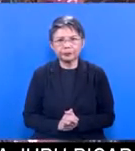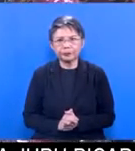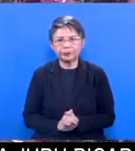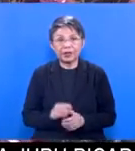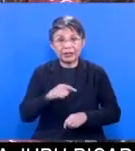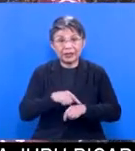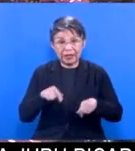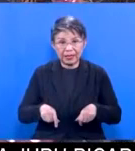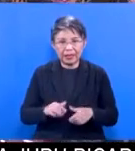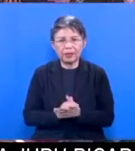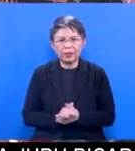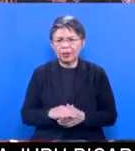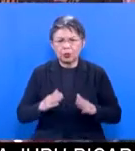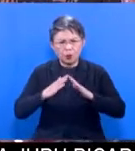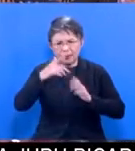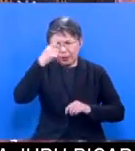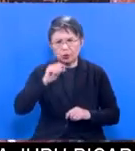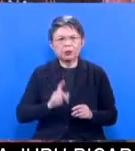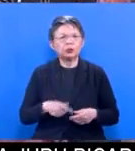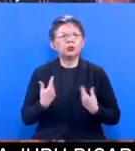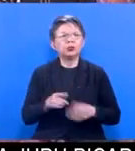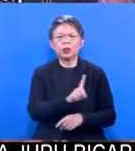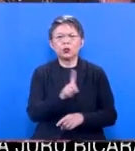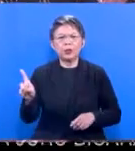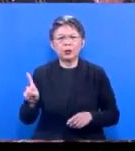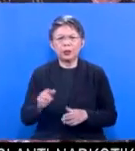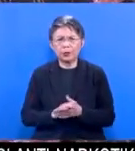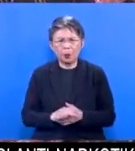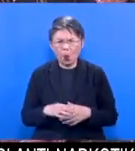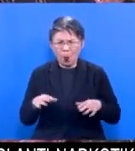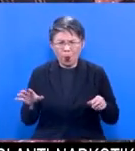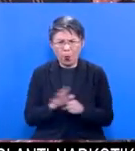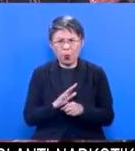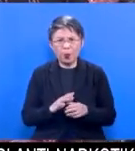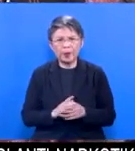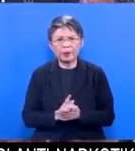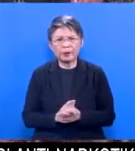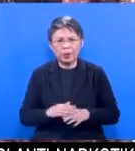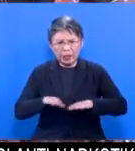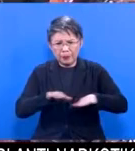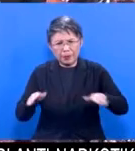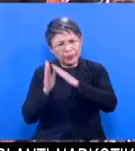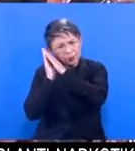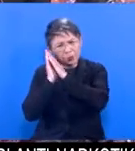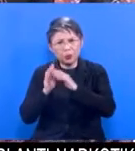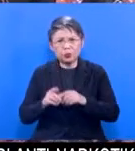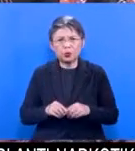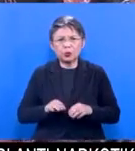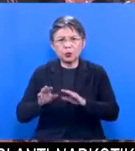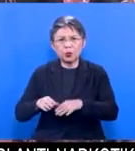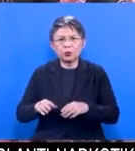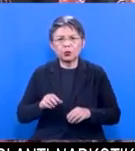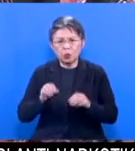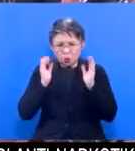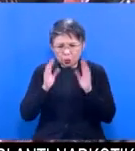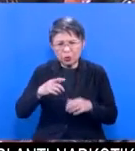Saat ini bahkan itu sudah satu minggu terakhir inilah bed rawat inap untuk